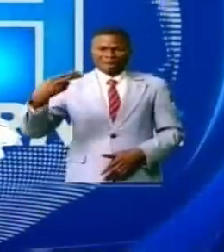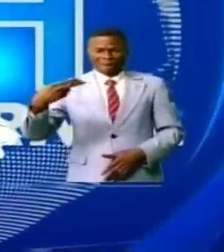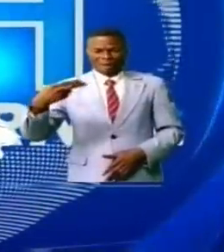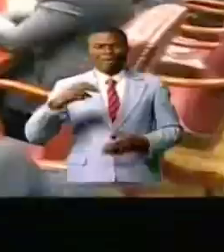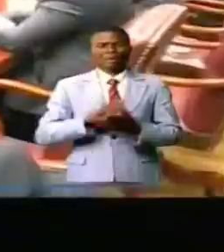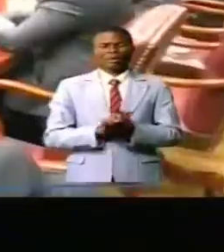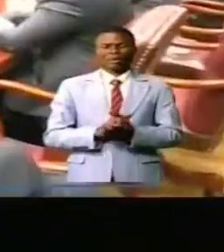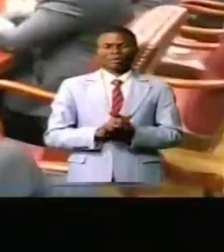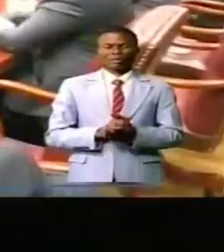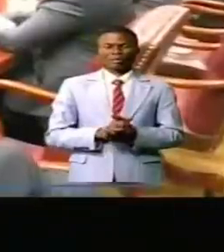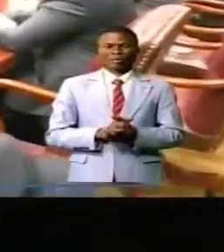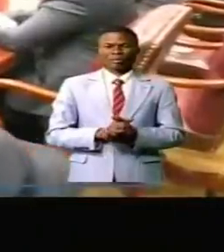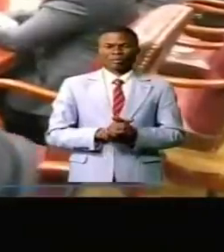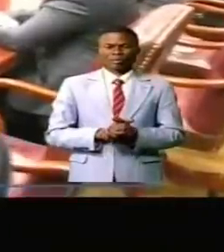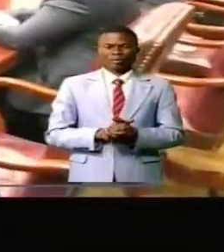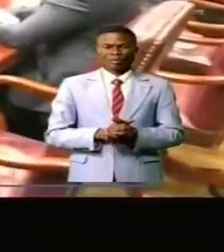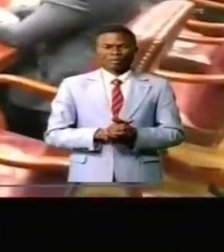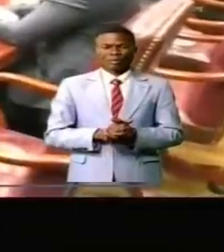Baïtombo.